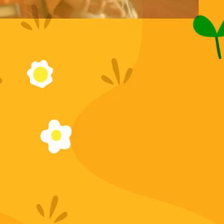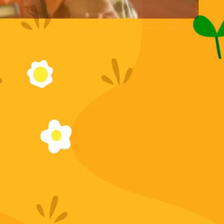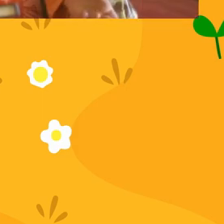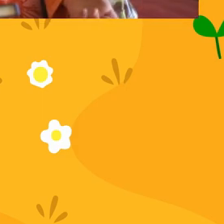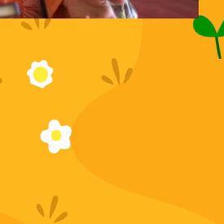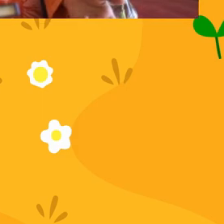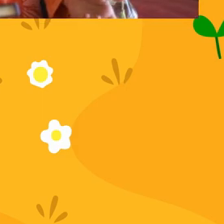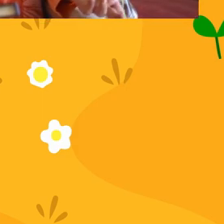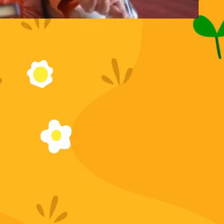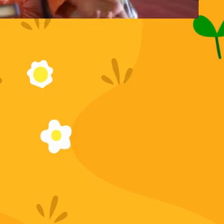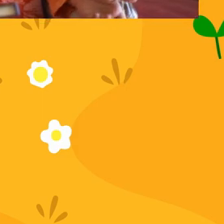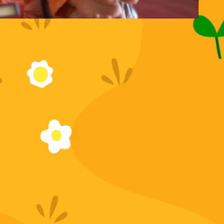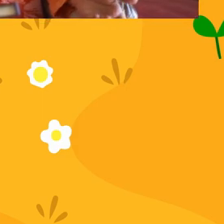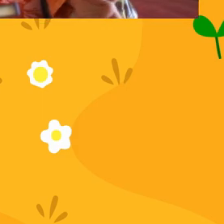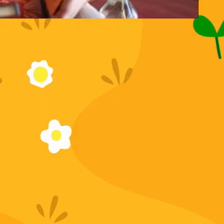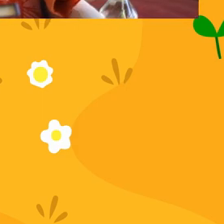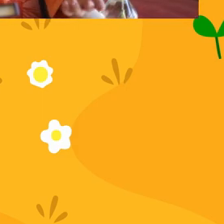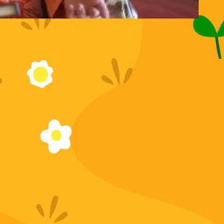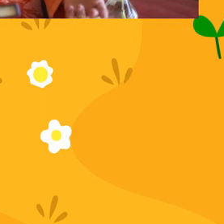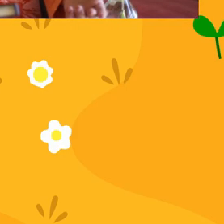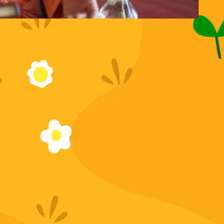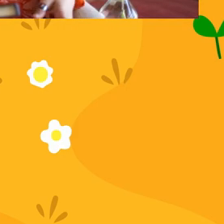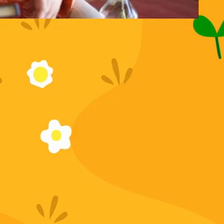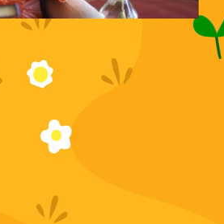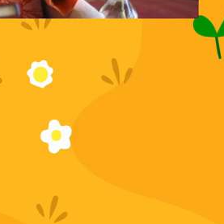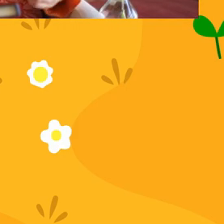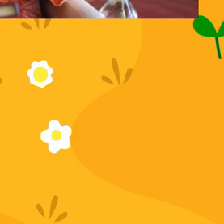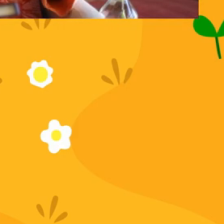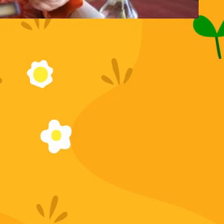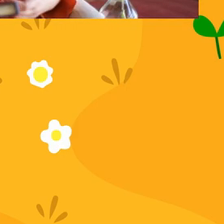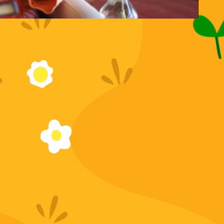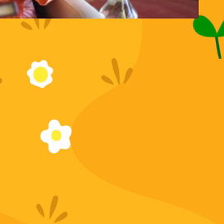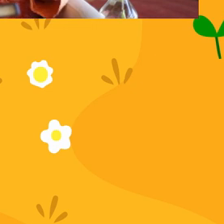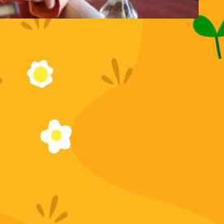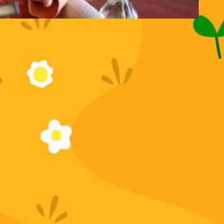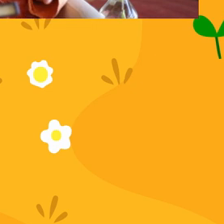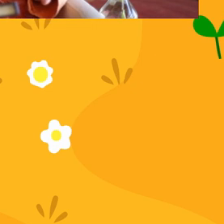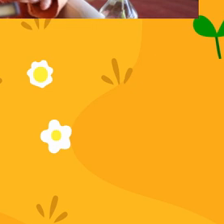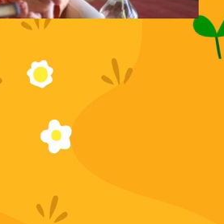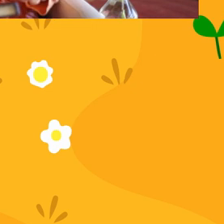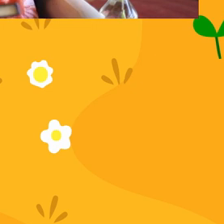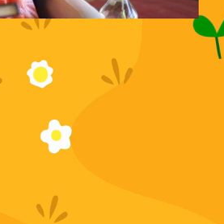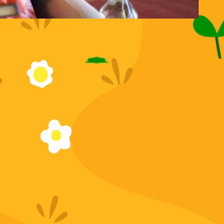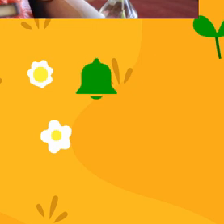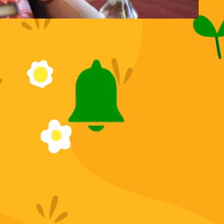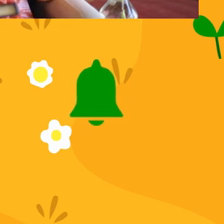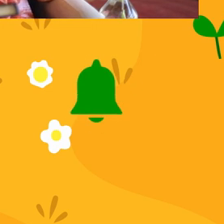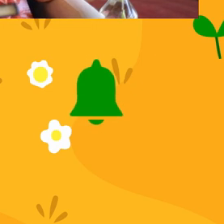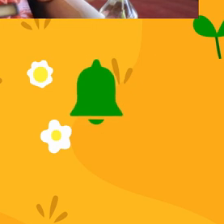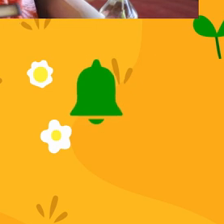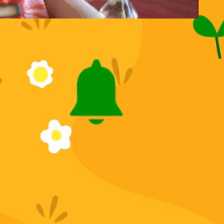अगर आपको लगती हैं हमारी कहानियां अच्छी और आप सुनना चाहते हैं और नई नई मज़ेदार कहानियाँ, तो